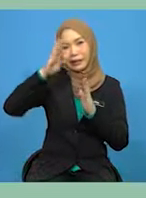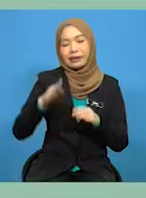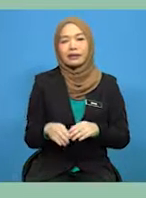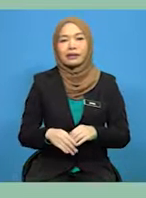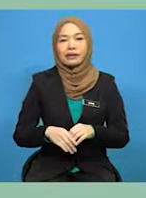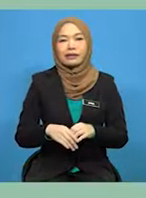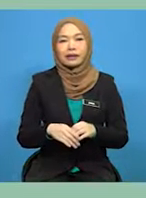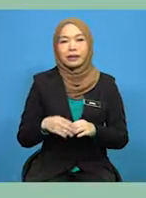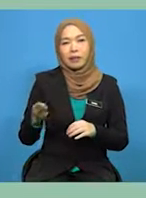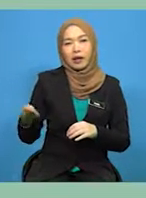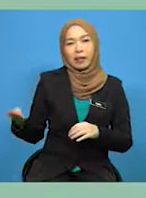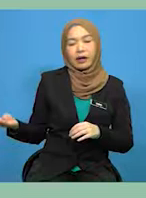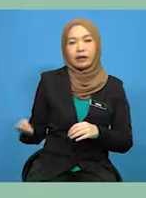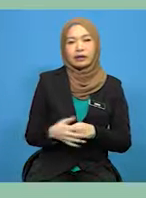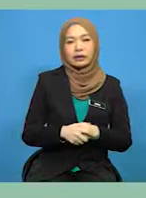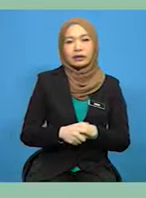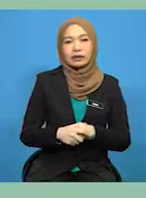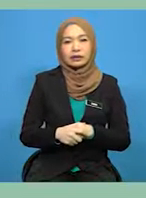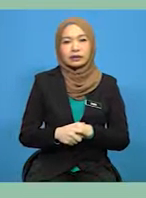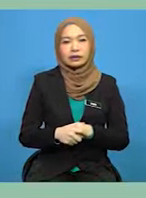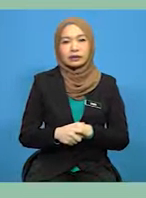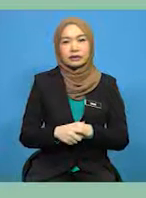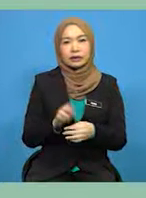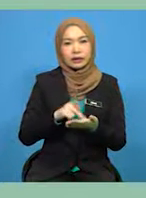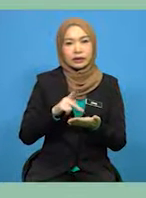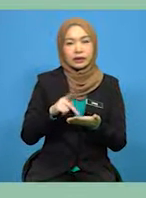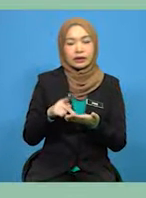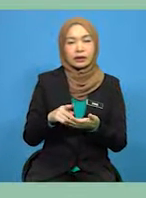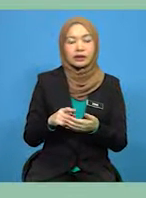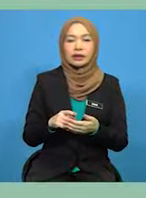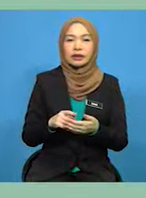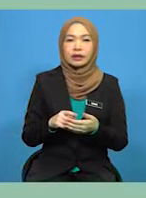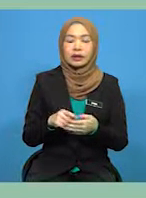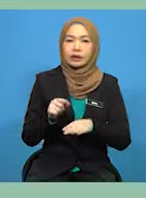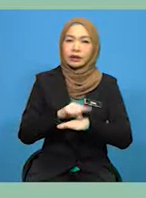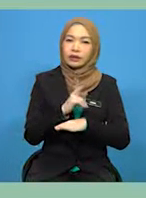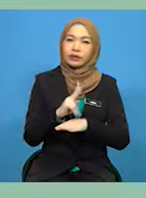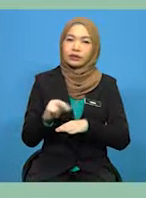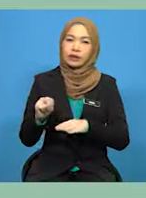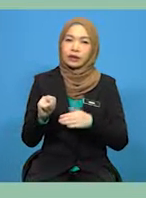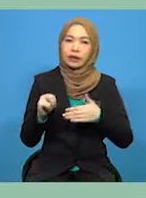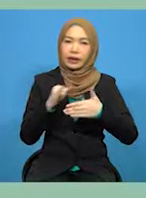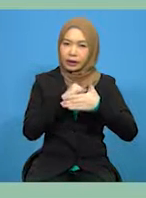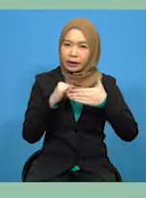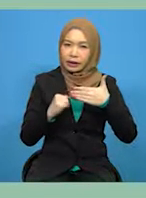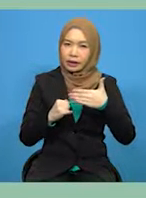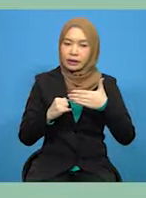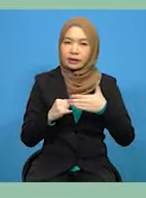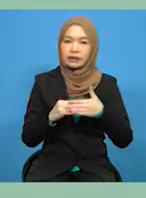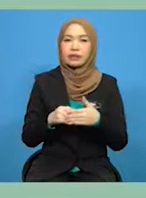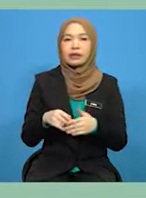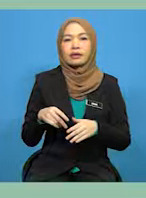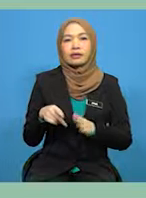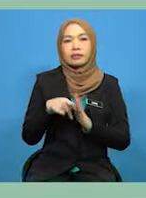Data pendapatan negara benar dikira menggunakan indeks harga